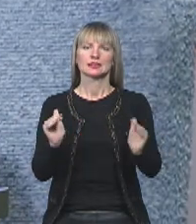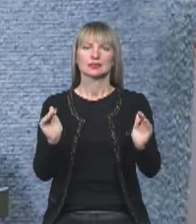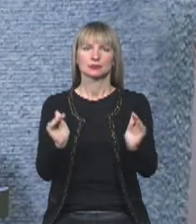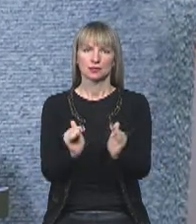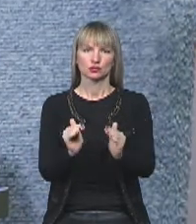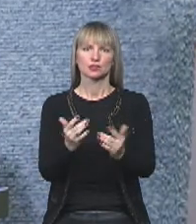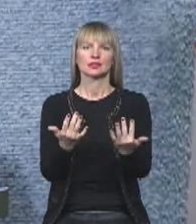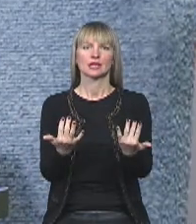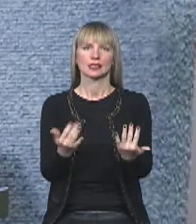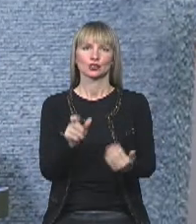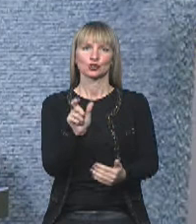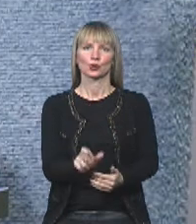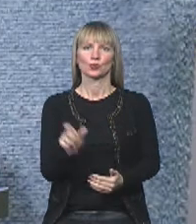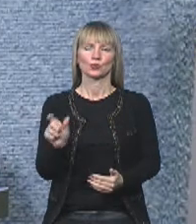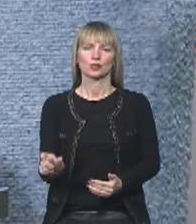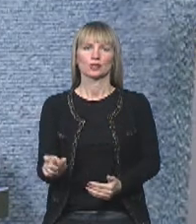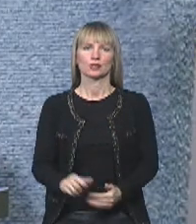зменшить кількість людей.